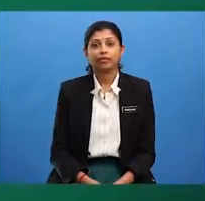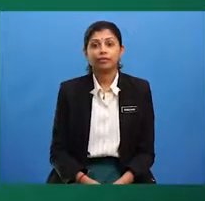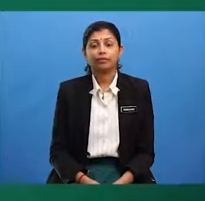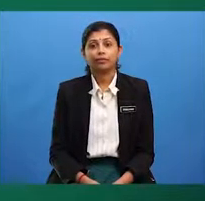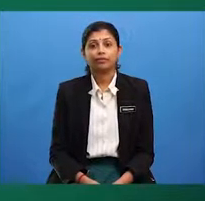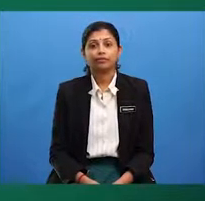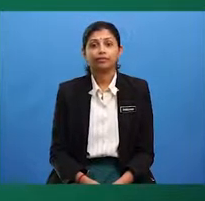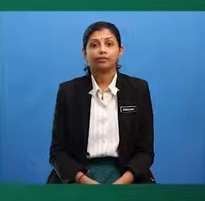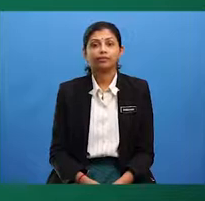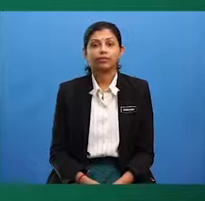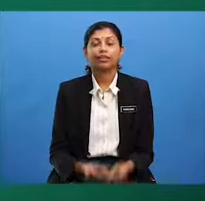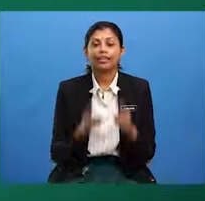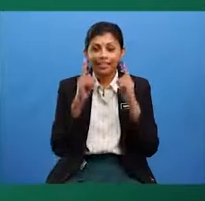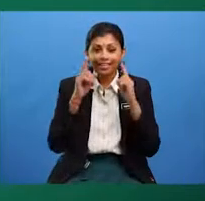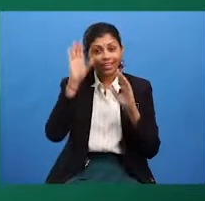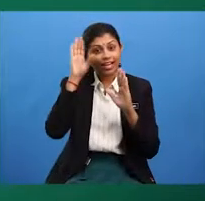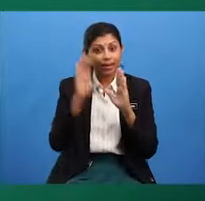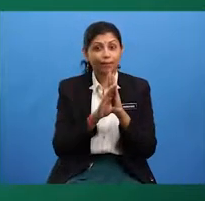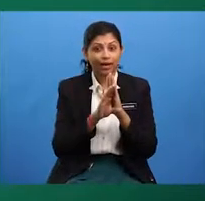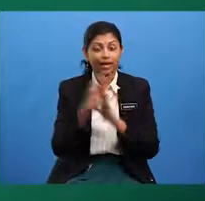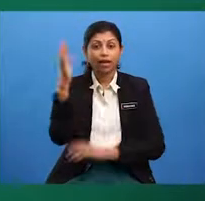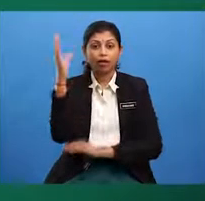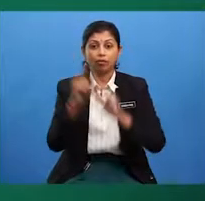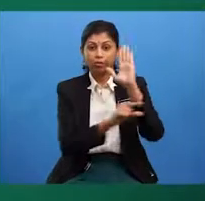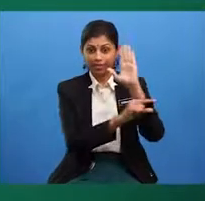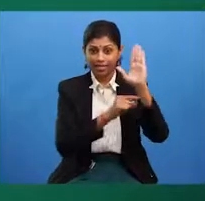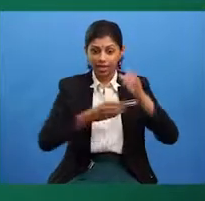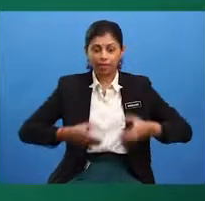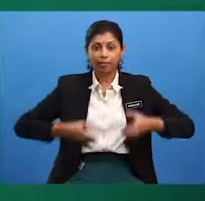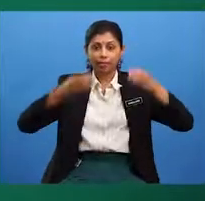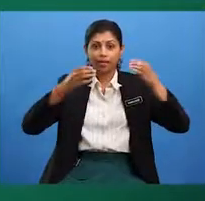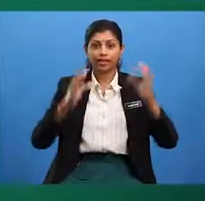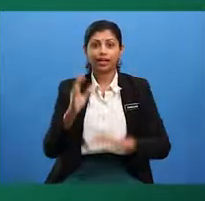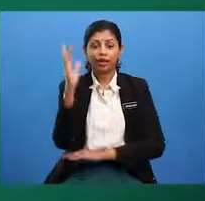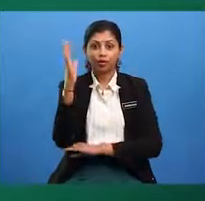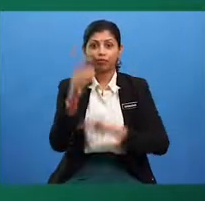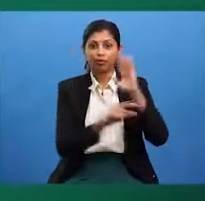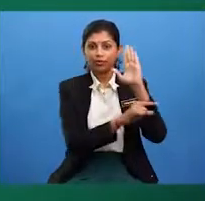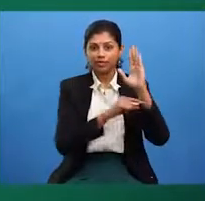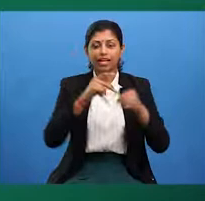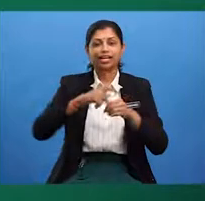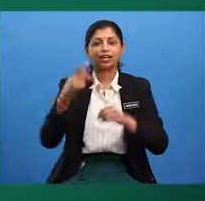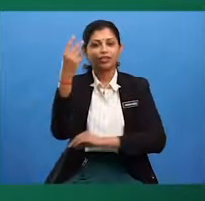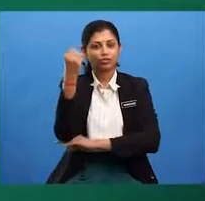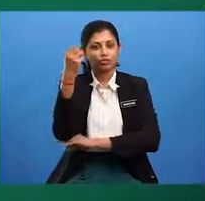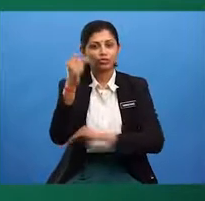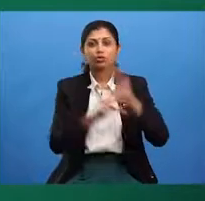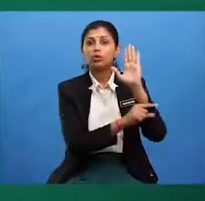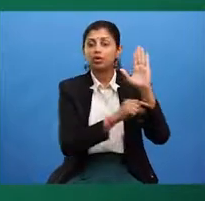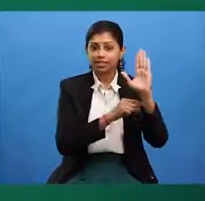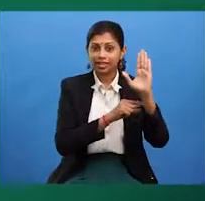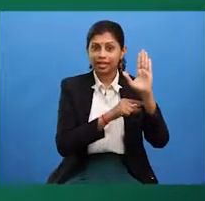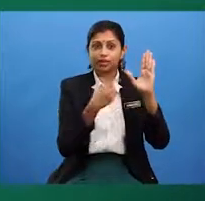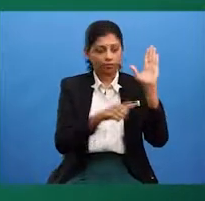Ini adalah gambaran pokok getah. Batang pokok getah akan mengeluarkan susu getah apabila